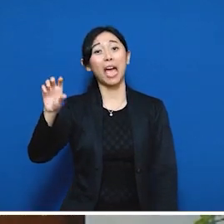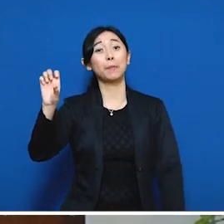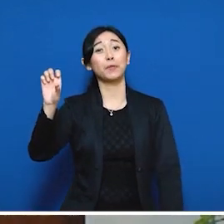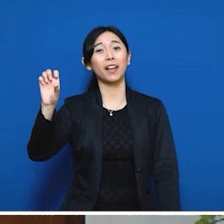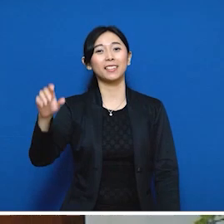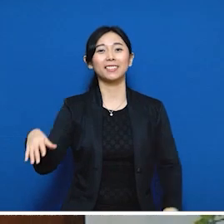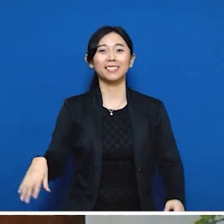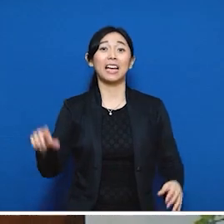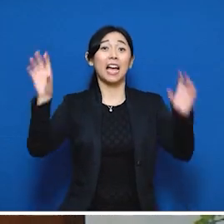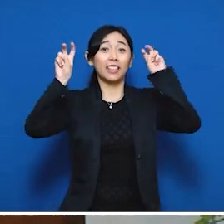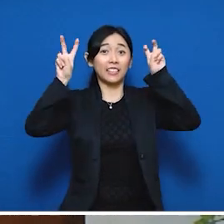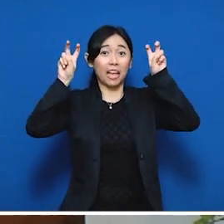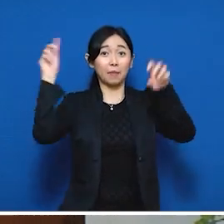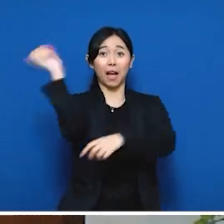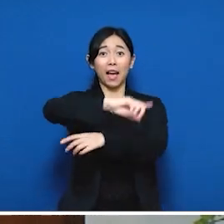mengetahui,